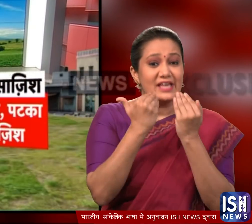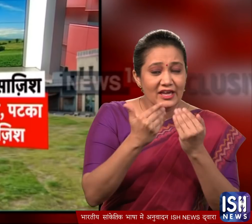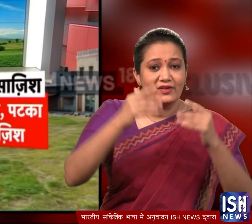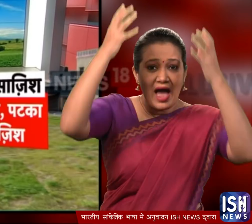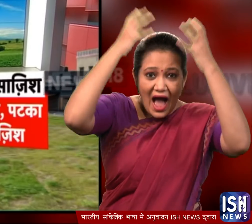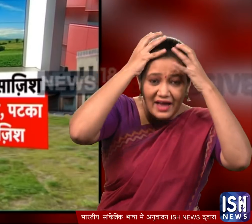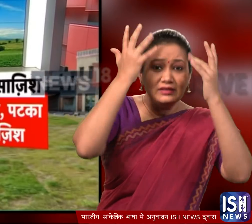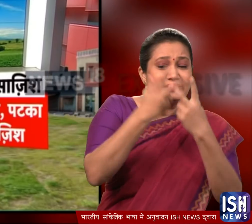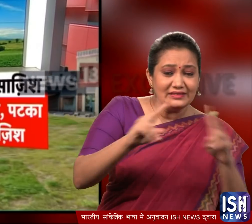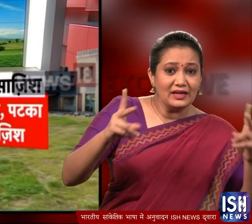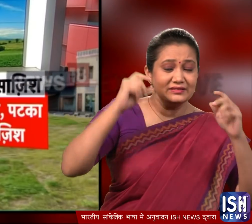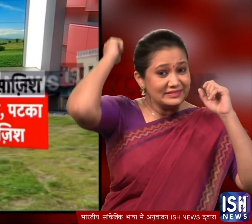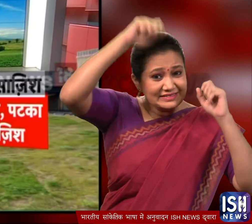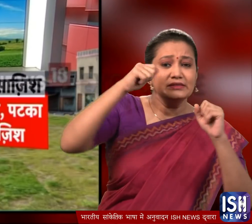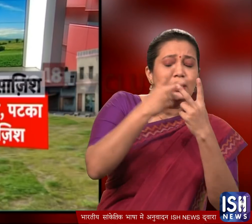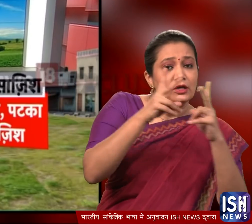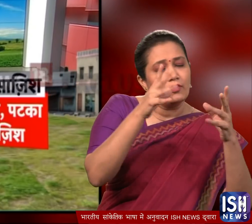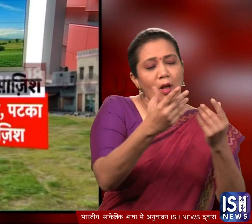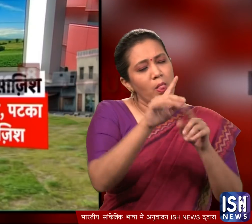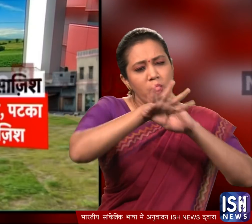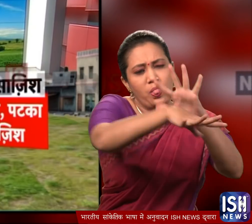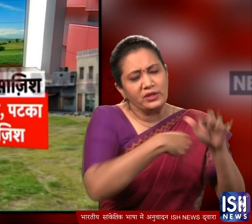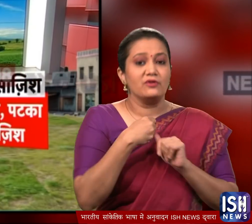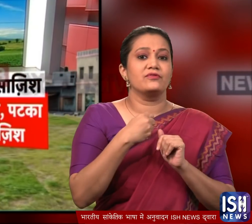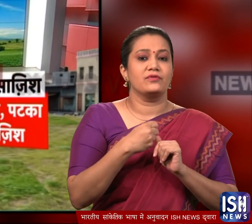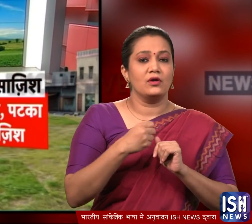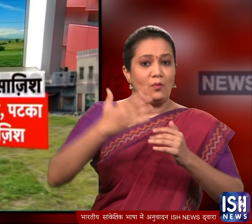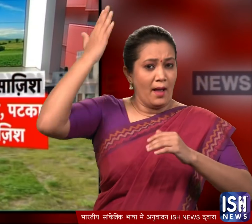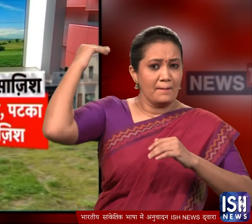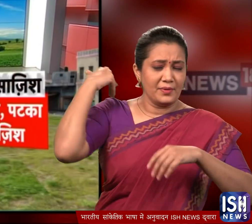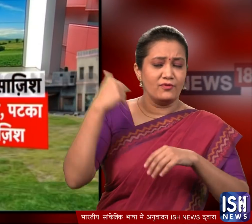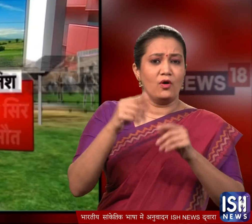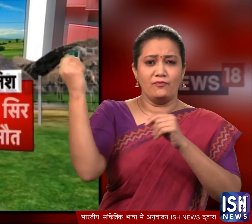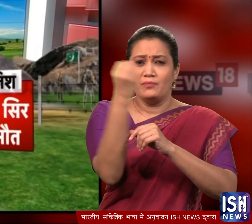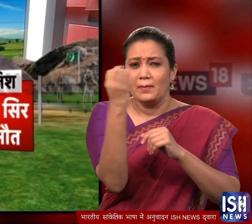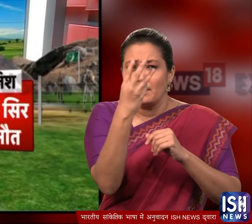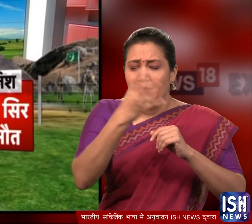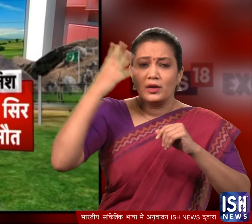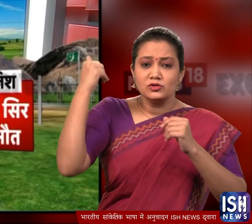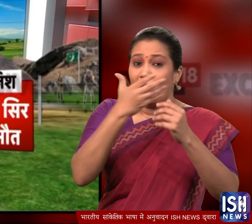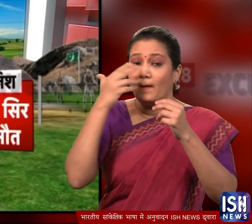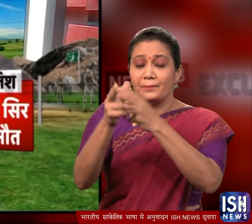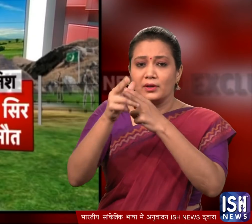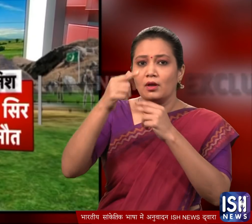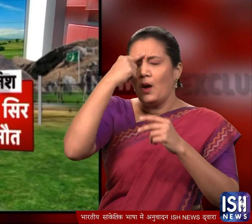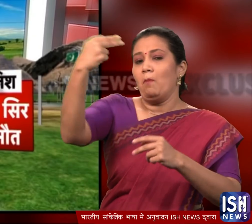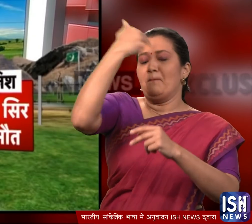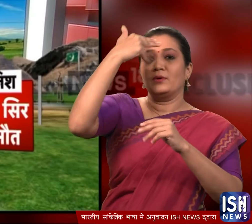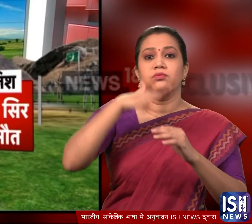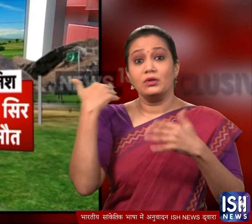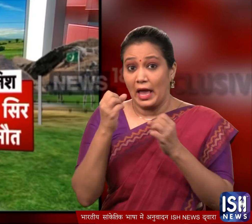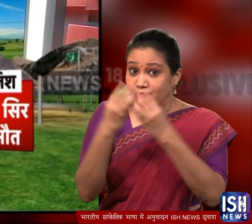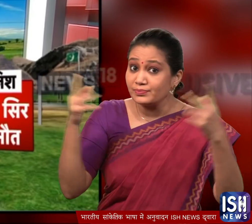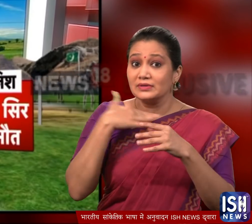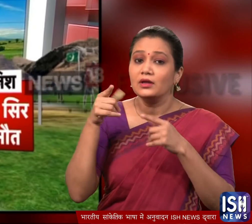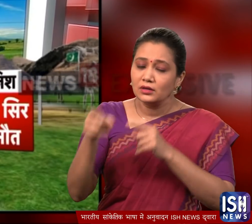प्रूफ जैकेट और सिर पर बांधे जाने वाला पटका लूटने की योजना बनाई है, क्योंकि पिछले कुछ महीनों में कई आतंकी सिर में